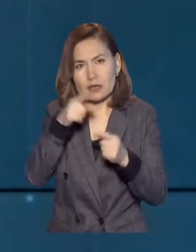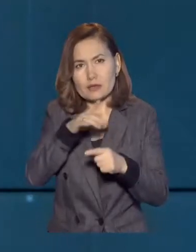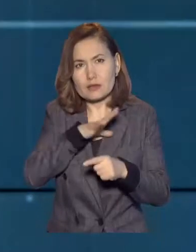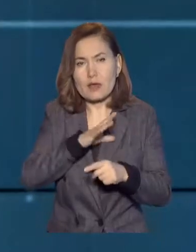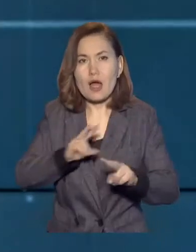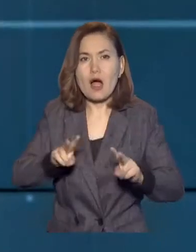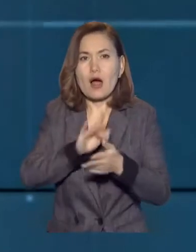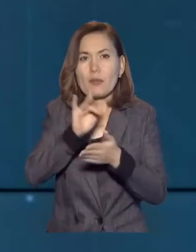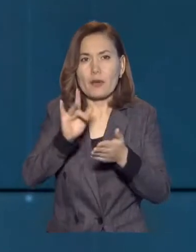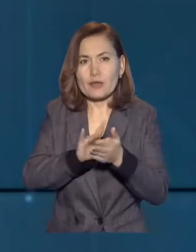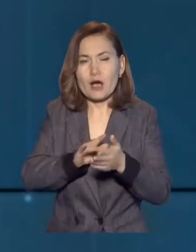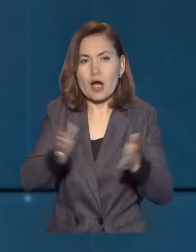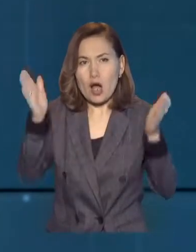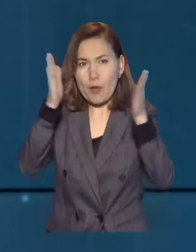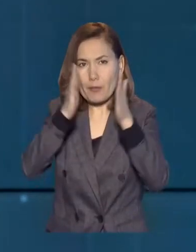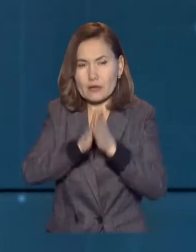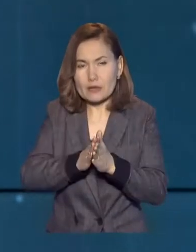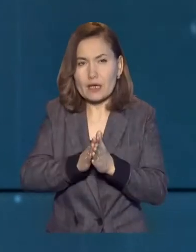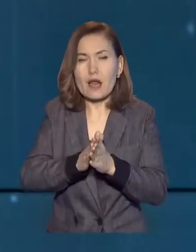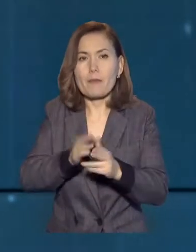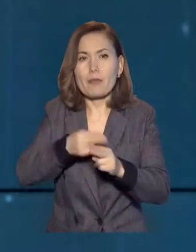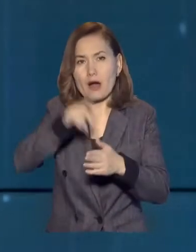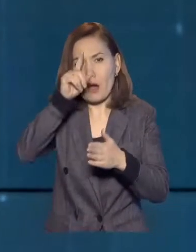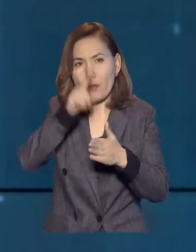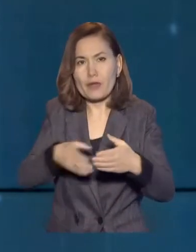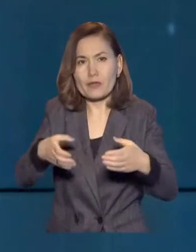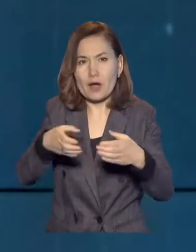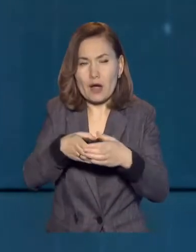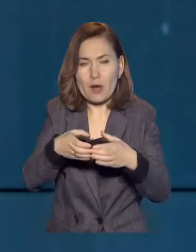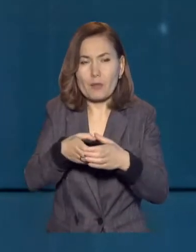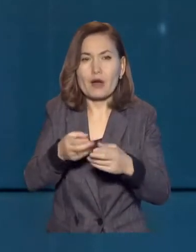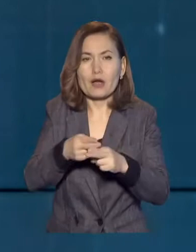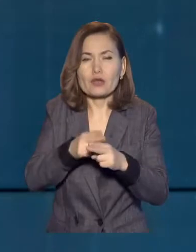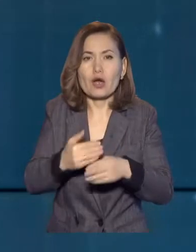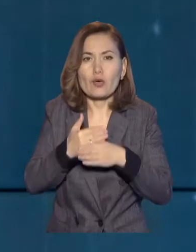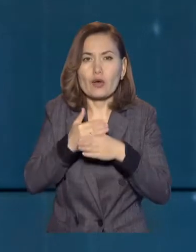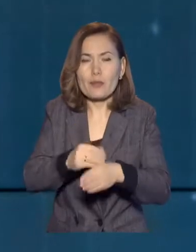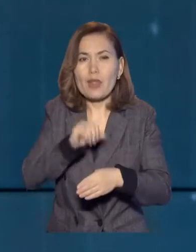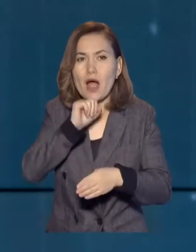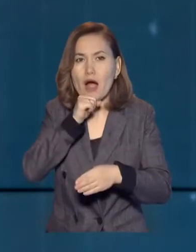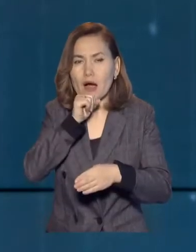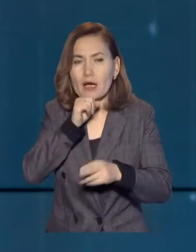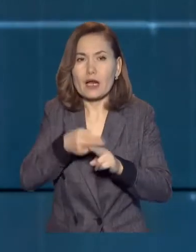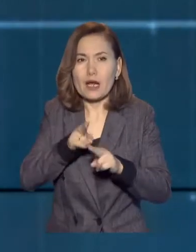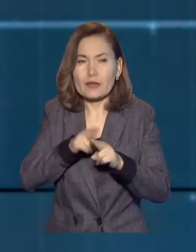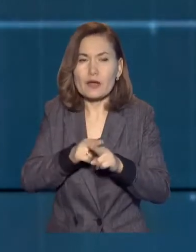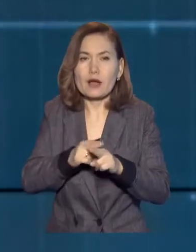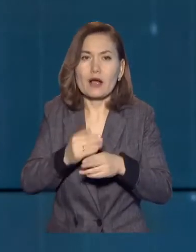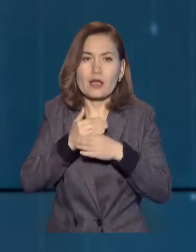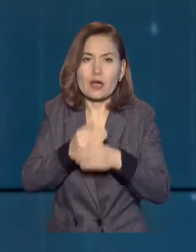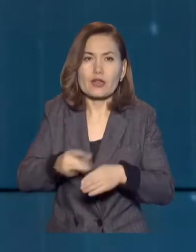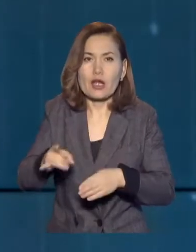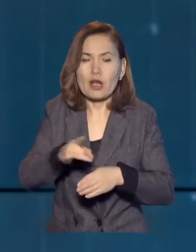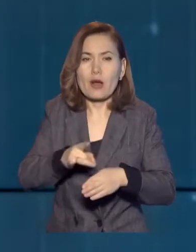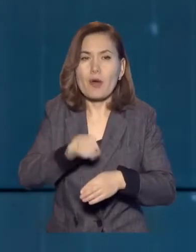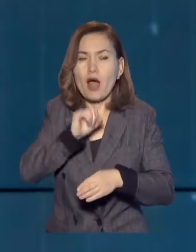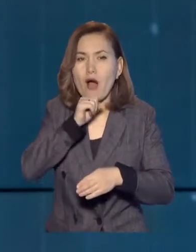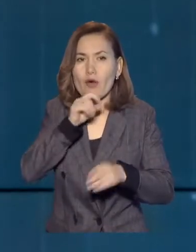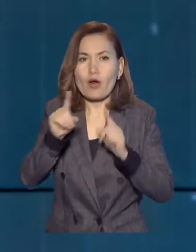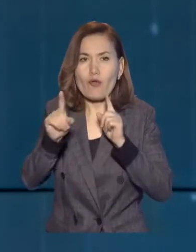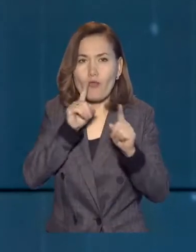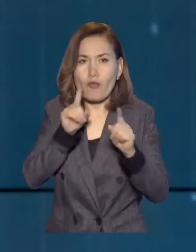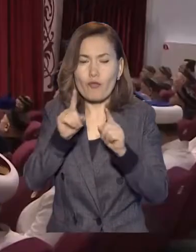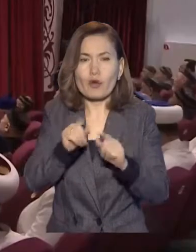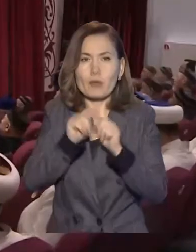Елордада Қазақстан мұсылмандар діни басқармасының ұйымдастыруымен қариялар ел қазынасы атты бірінші республикалық ақсақалдар форумы